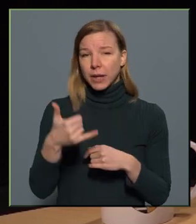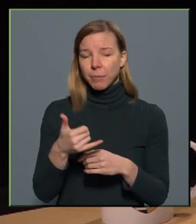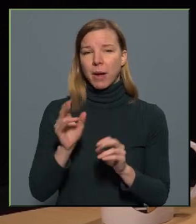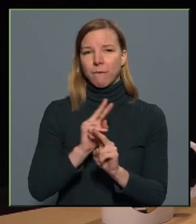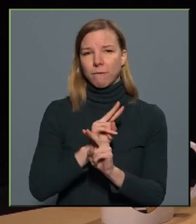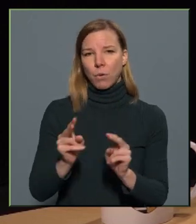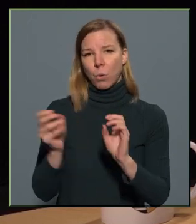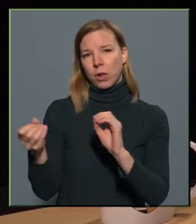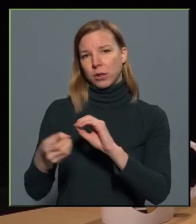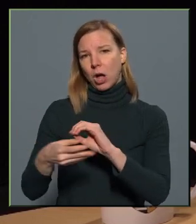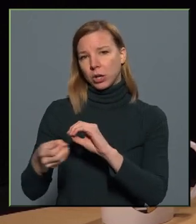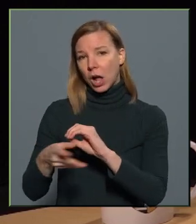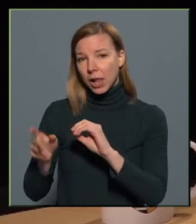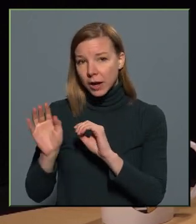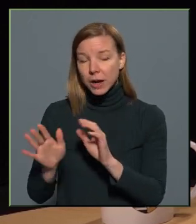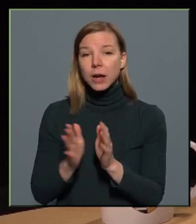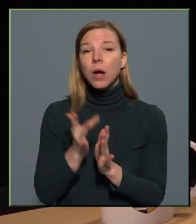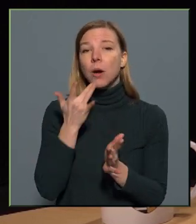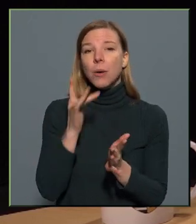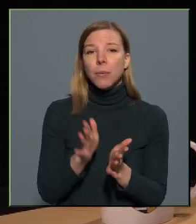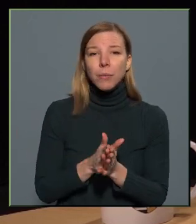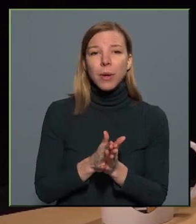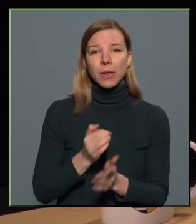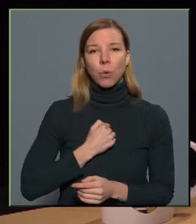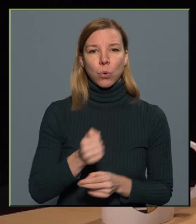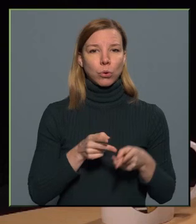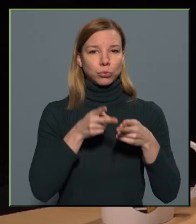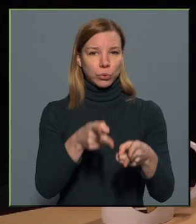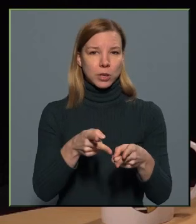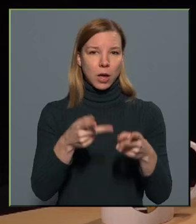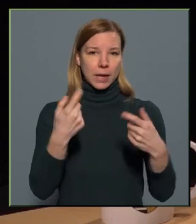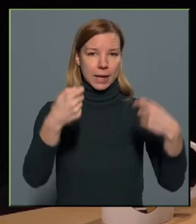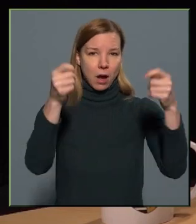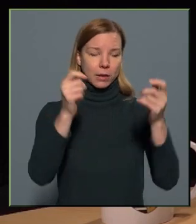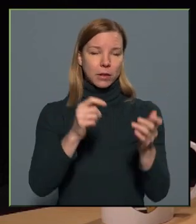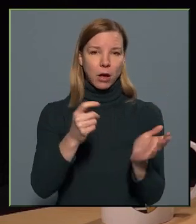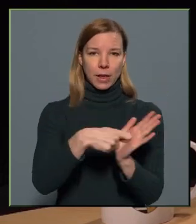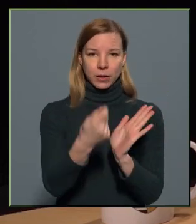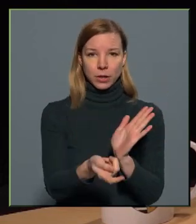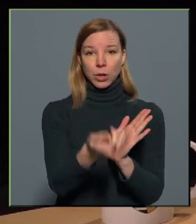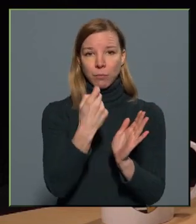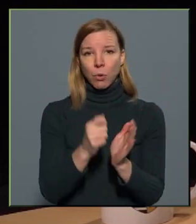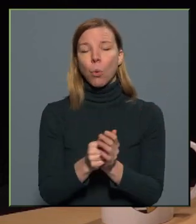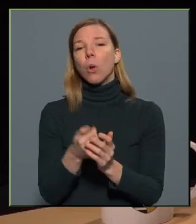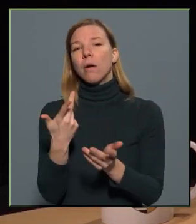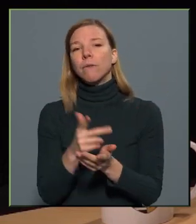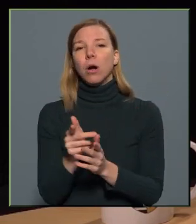bevételeink voltak, akár a Hős utca ingatlan értékesítéséből, akár a lekötött pénzeszközök kamatbevételeiből,